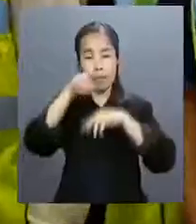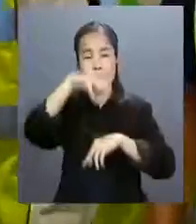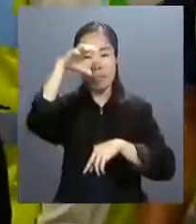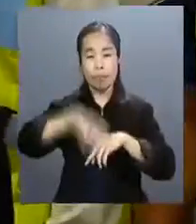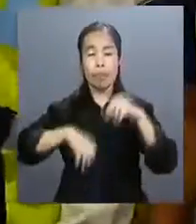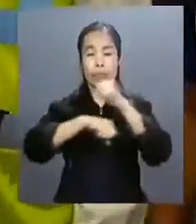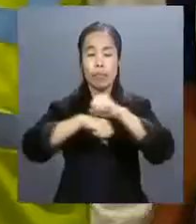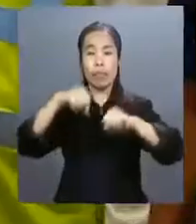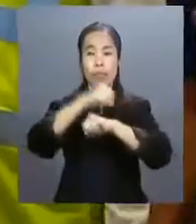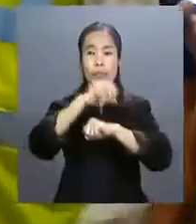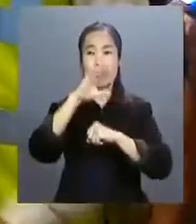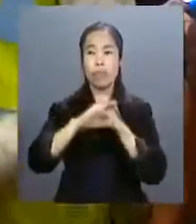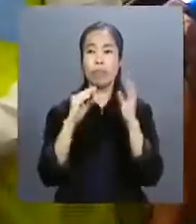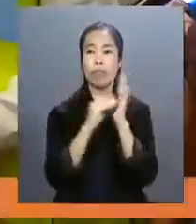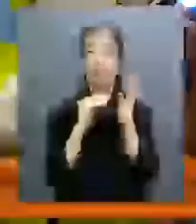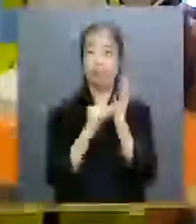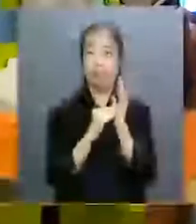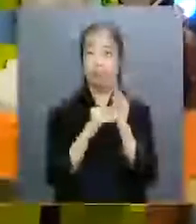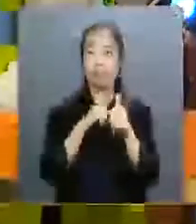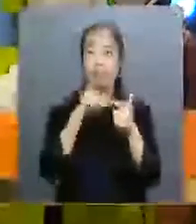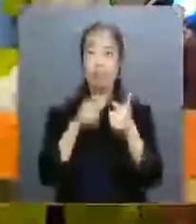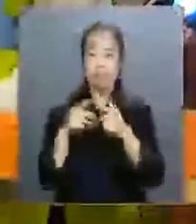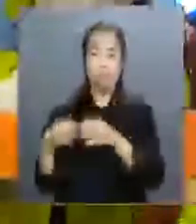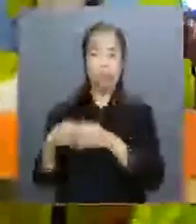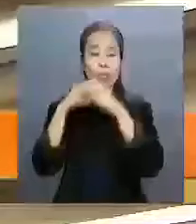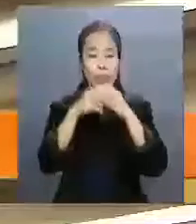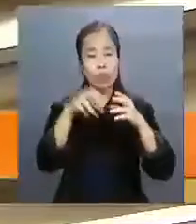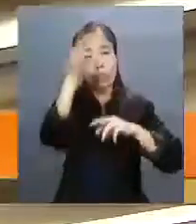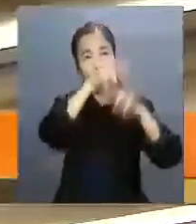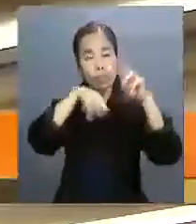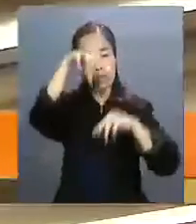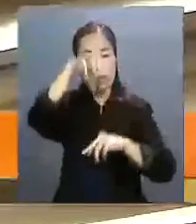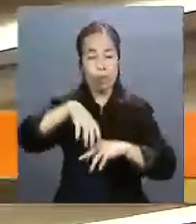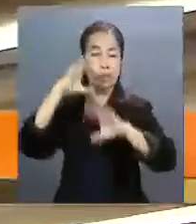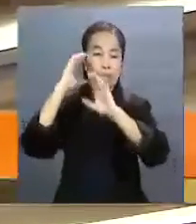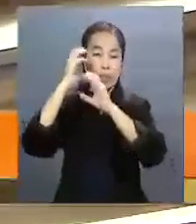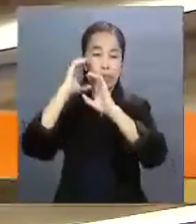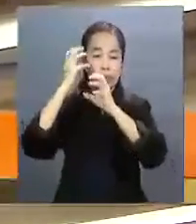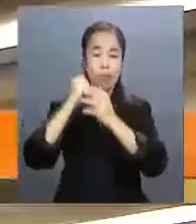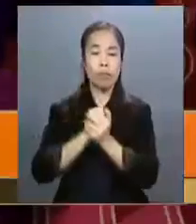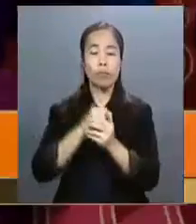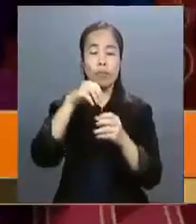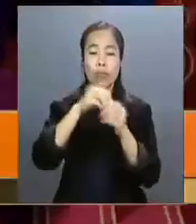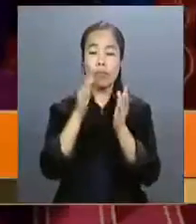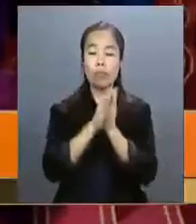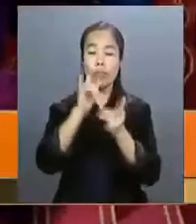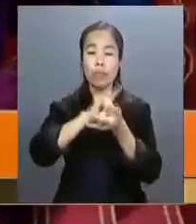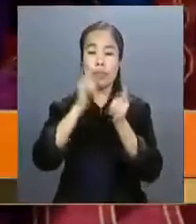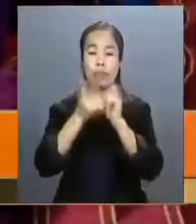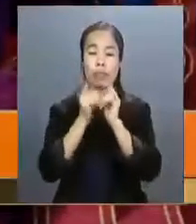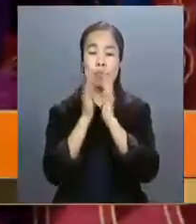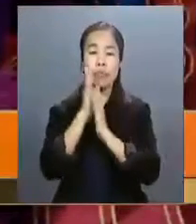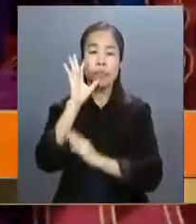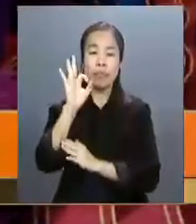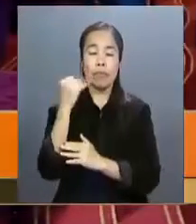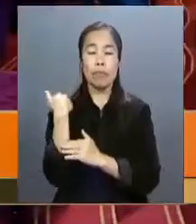ธากรุงเทพมหานครพร้อมหน่วยงานที่เกี่ยวข้องร่วมตรวจสอบโรงภาพยนตร์ห้างสรรพสินค้าเซ็นทรัลพระราม9นะคะโดยเฉพาะ